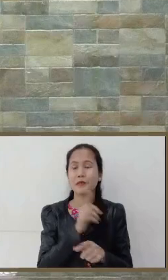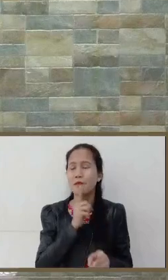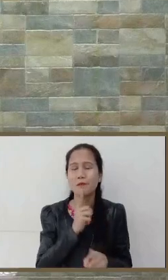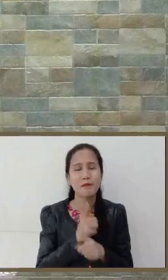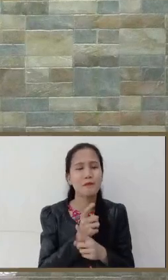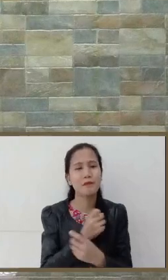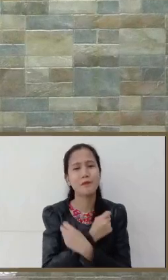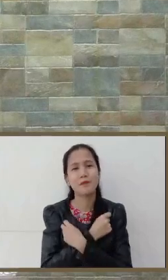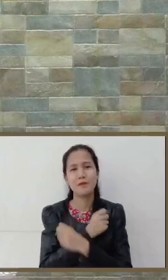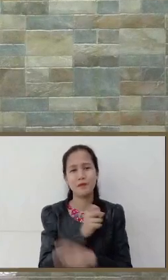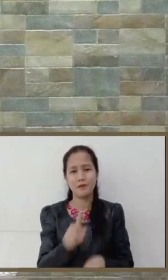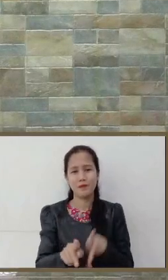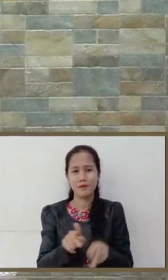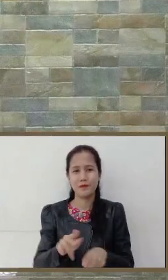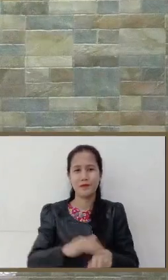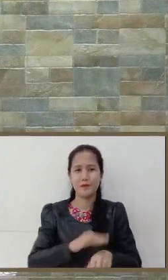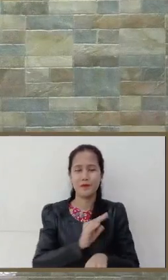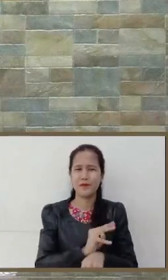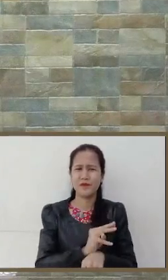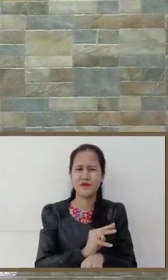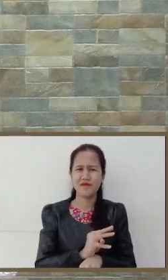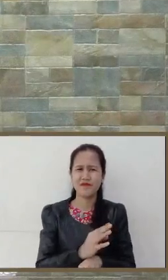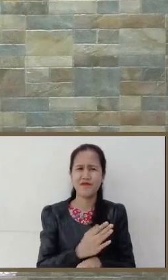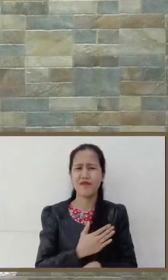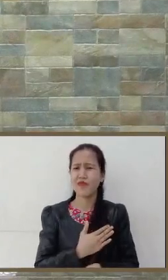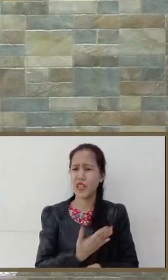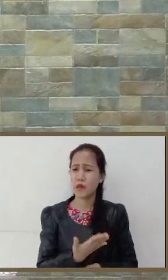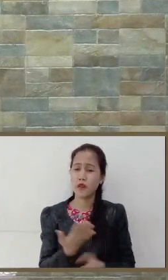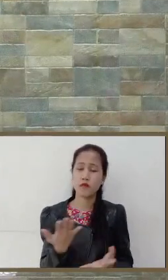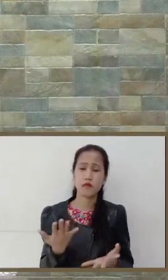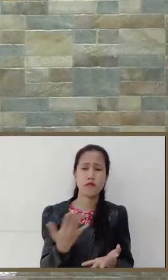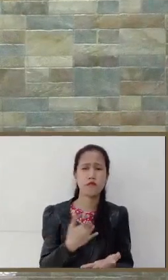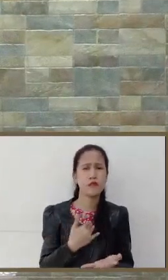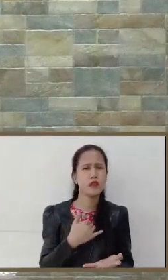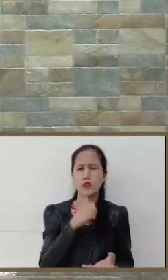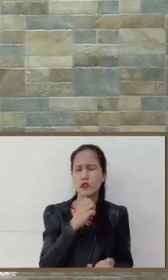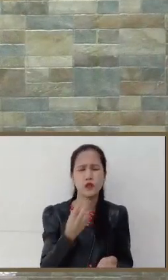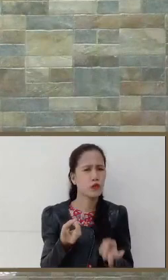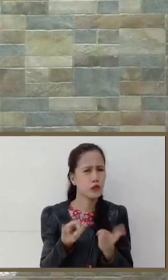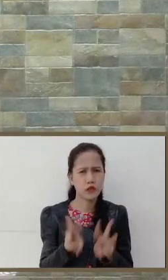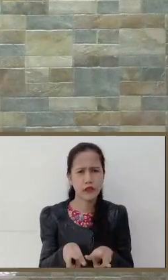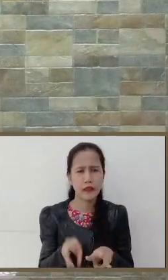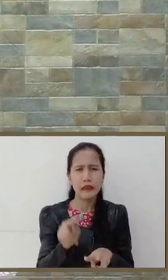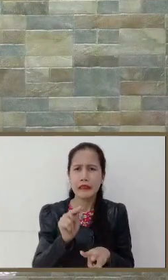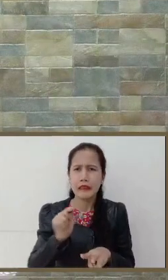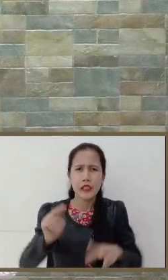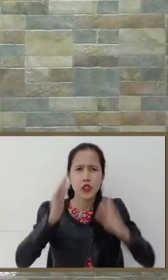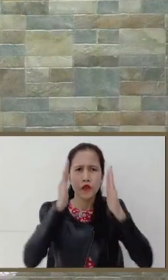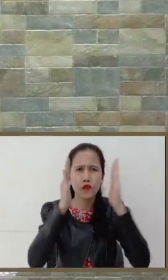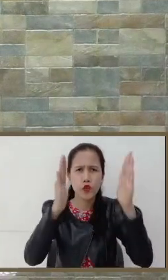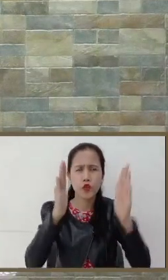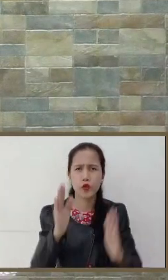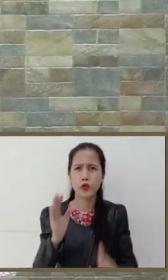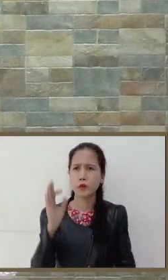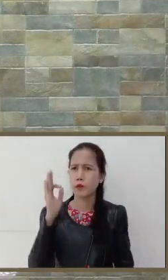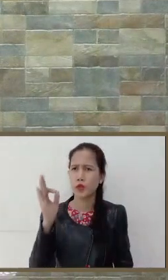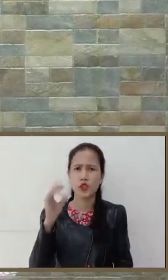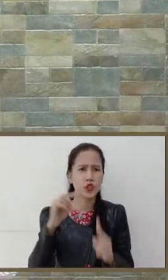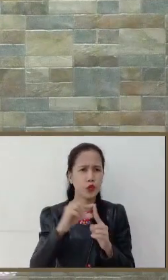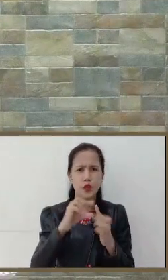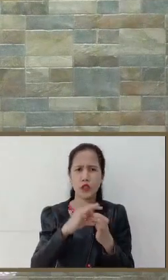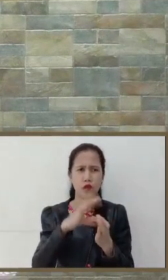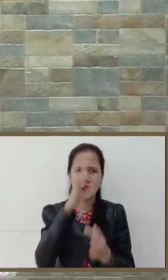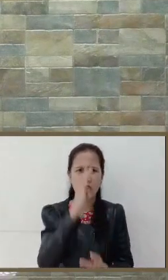maging aminado tayo, hindi ko karapat-dapat, baka masira yung buhay ng mga tao. Kailangan ko muna makinig ng salita ng Diyos. Pastor, salamat. Sir, salamat